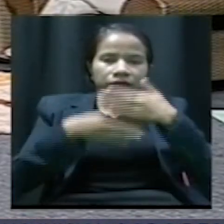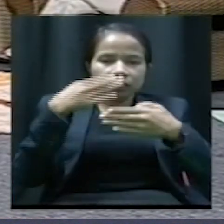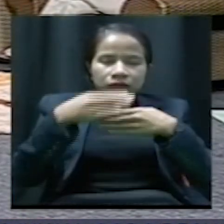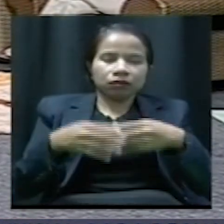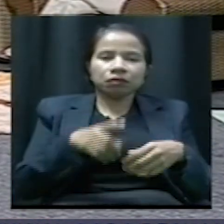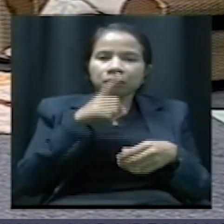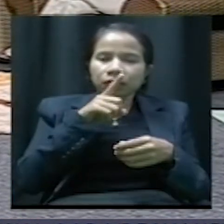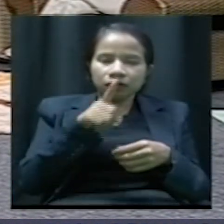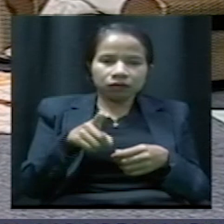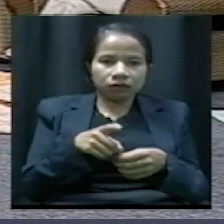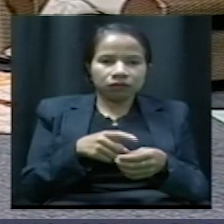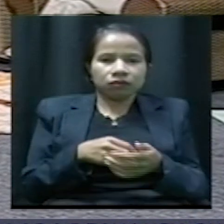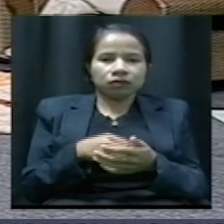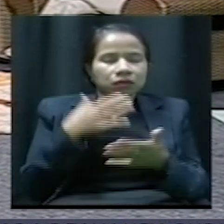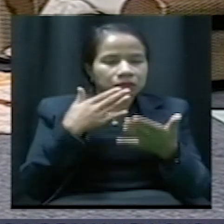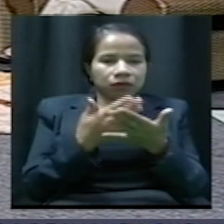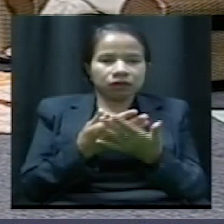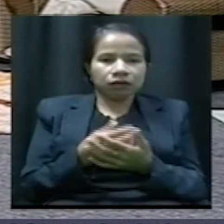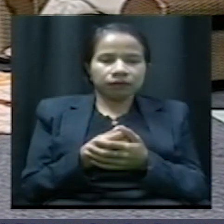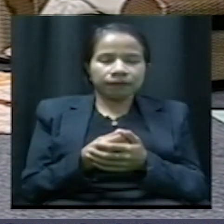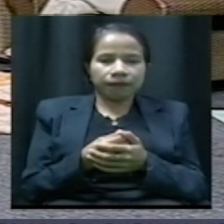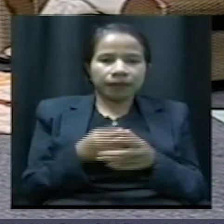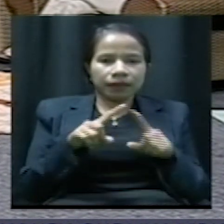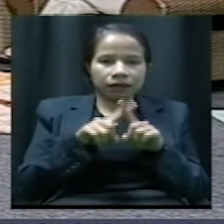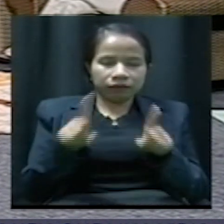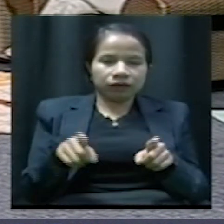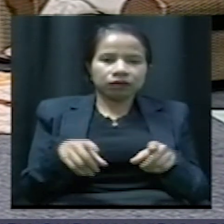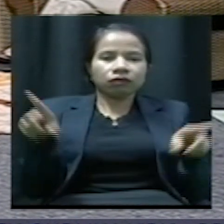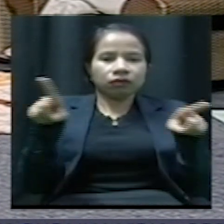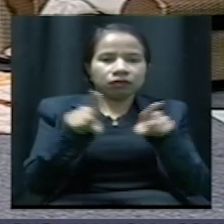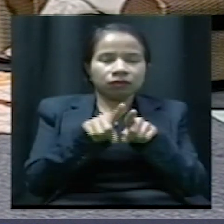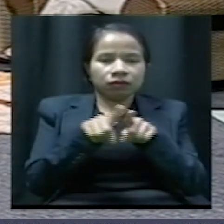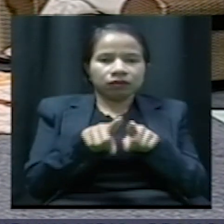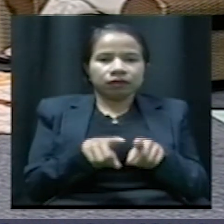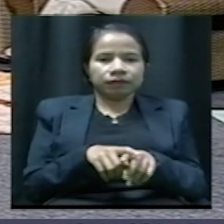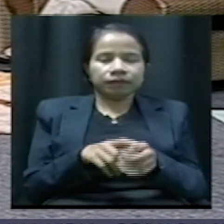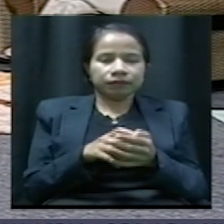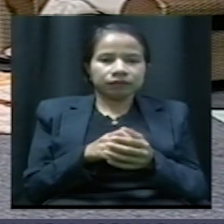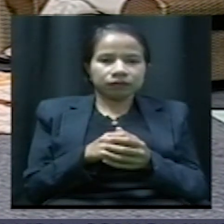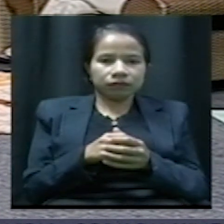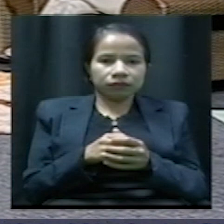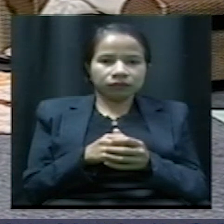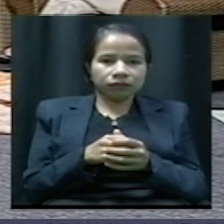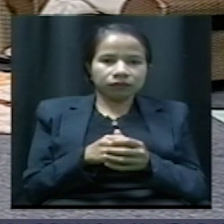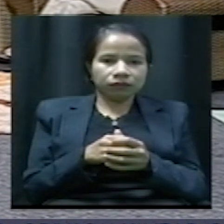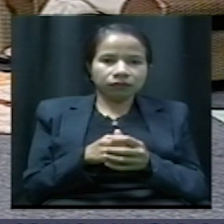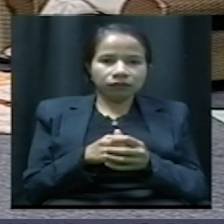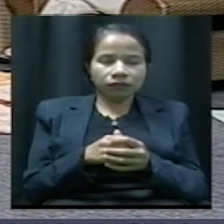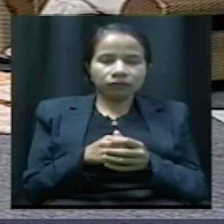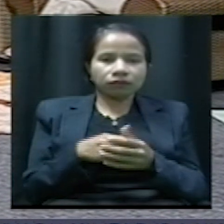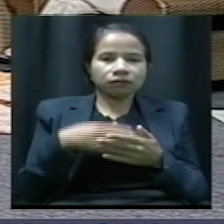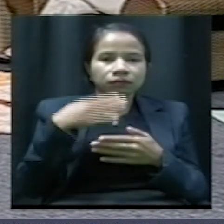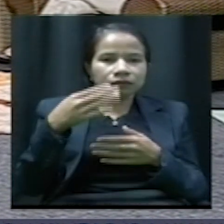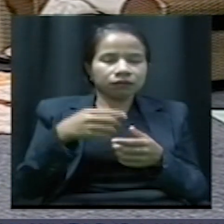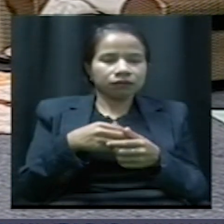neba adekuadu ho bot sel sel utang antong ia diferensa husi igualdade trata emot tuhanesang no equidade